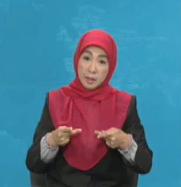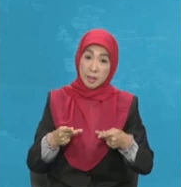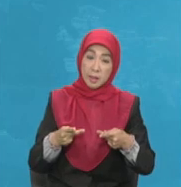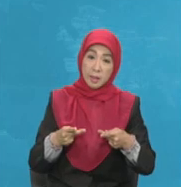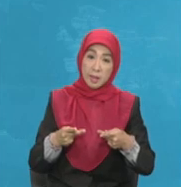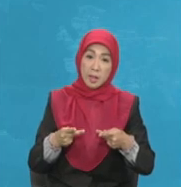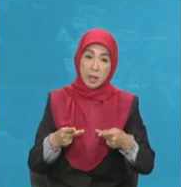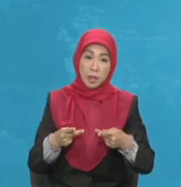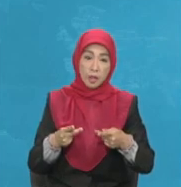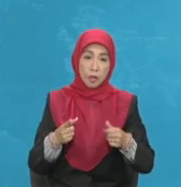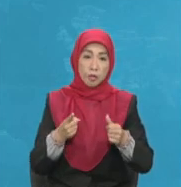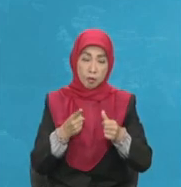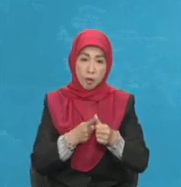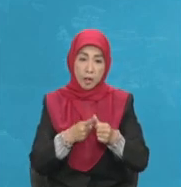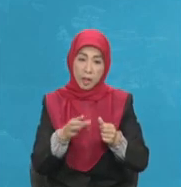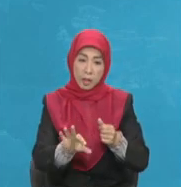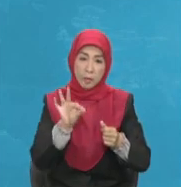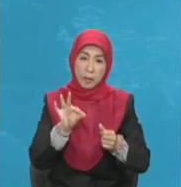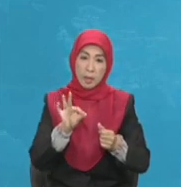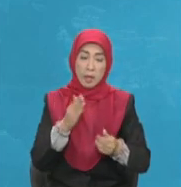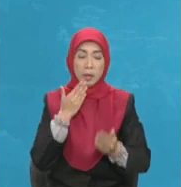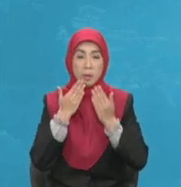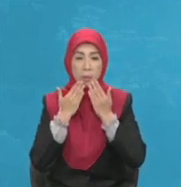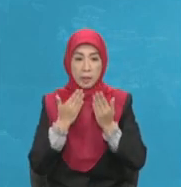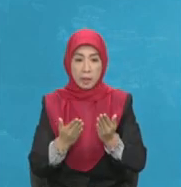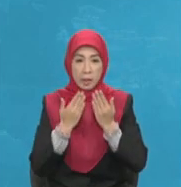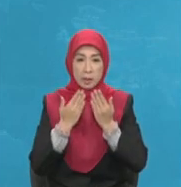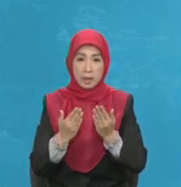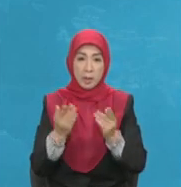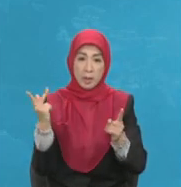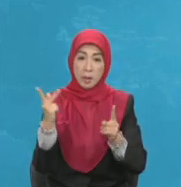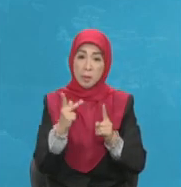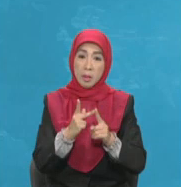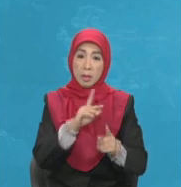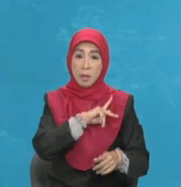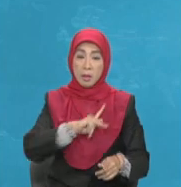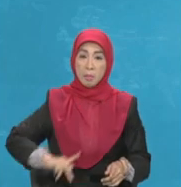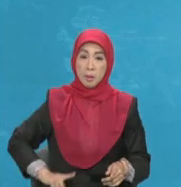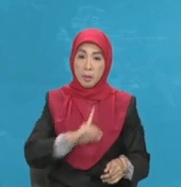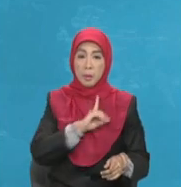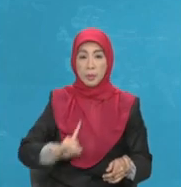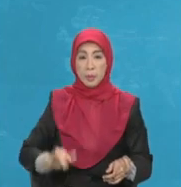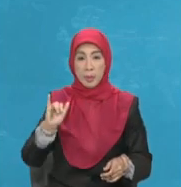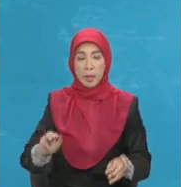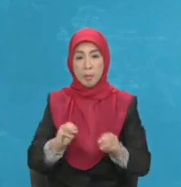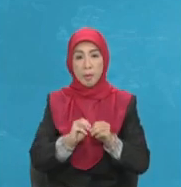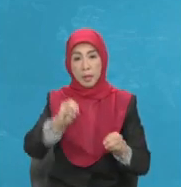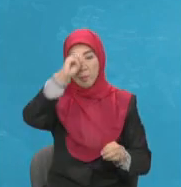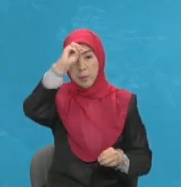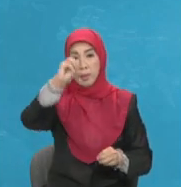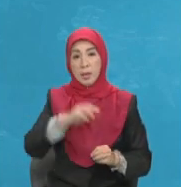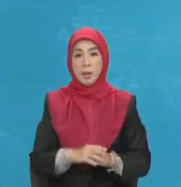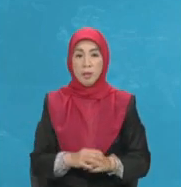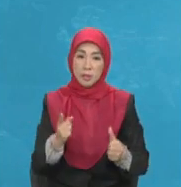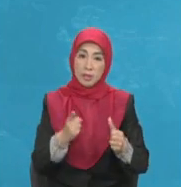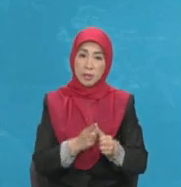ia menjadi salah seorang yang terpilih menjunjung kasih kepada kebawah duli Yang Maha Mulia custom saya